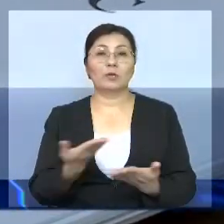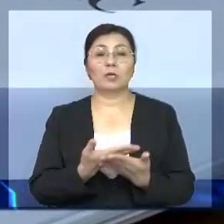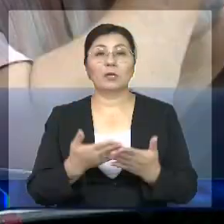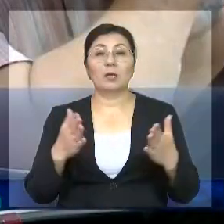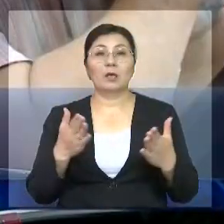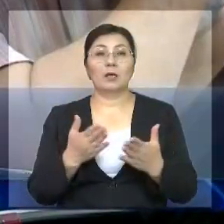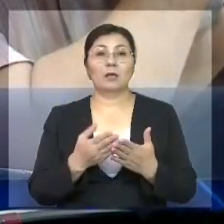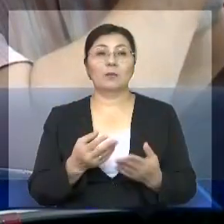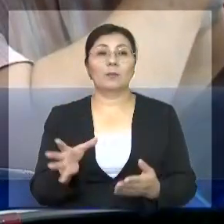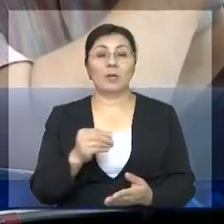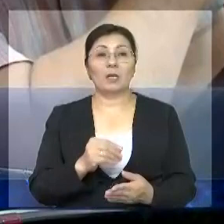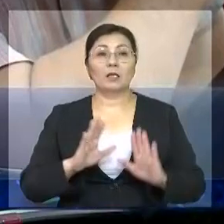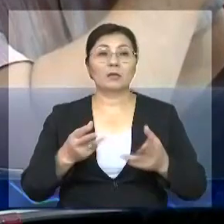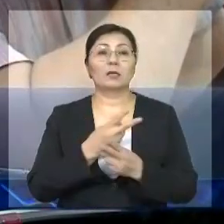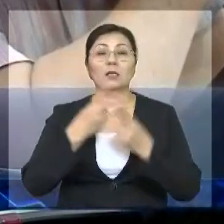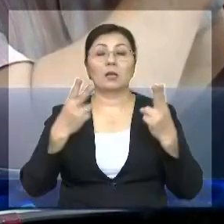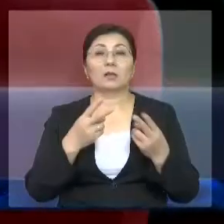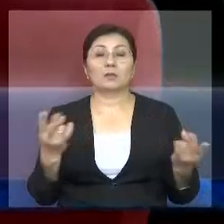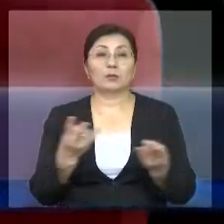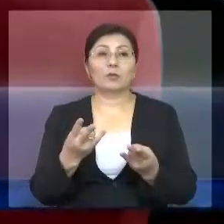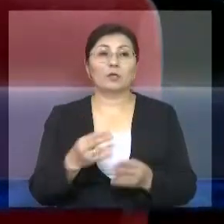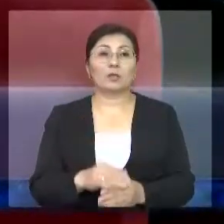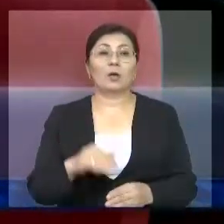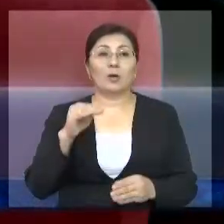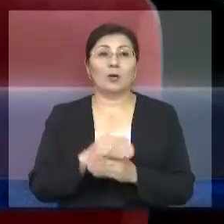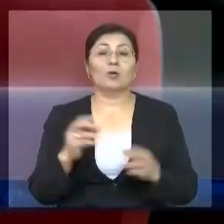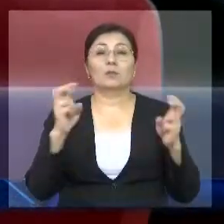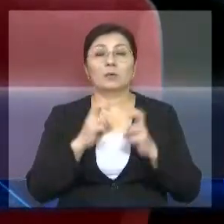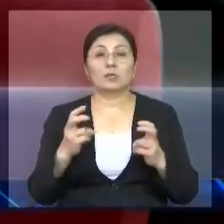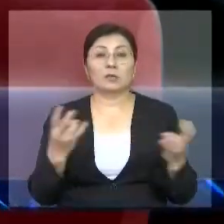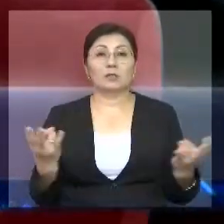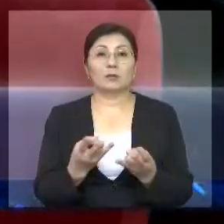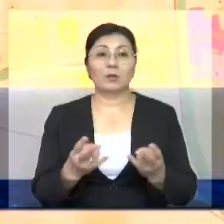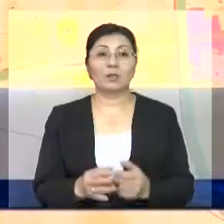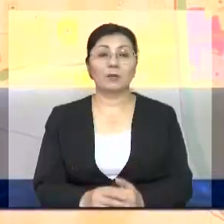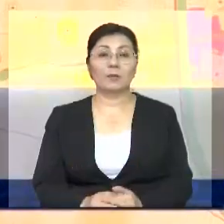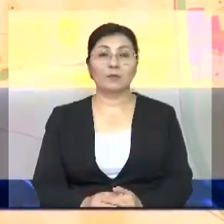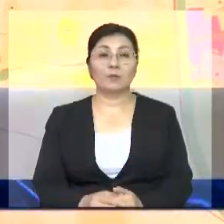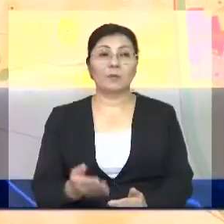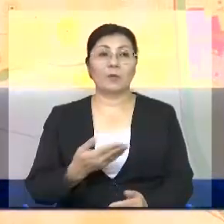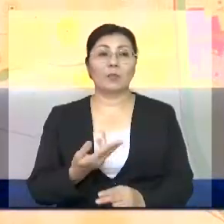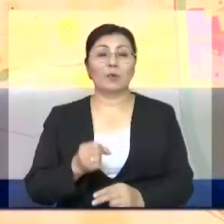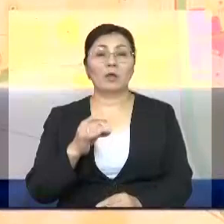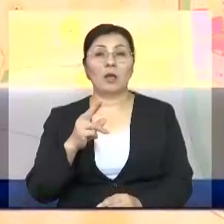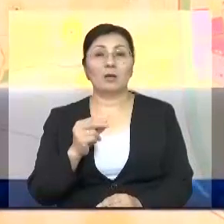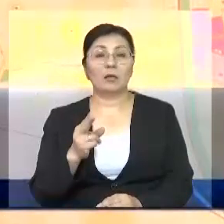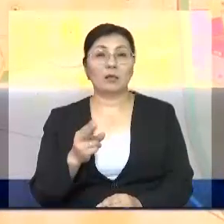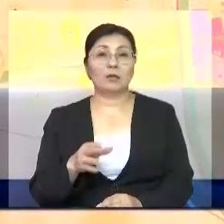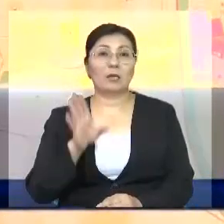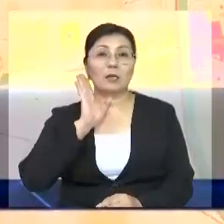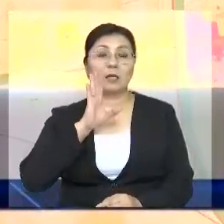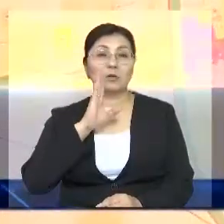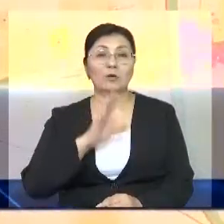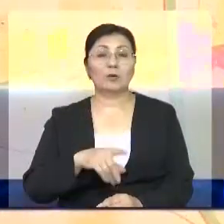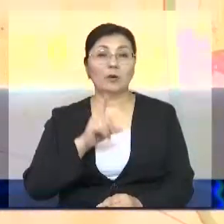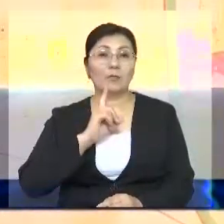жалпы әрине қарастыру керек бұл сұрақты, қосымша пысықтауды қажет етеді. Алайда айтқым келгені, ол арықтағы су тек қана